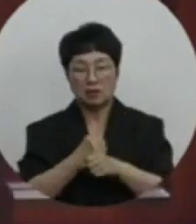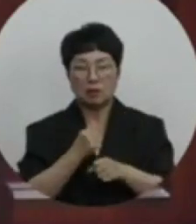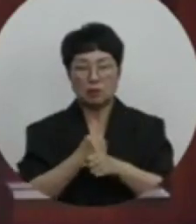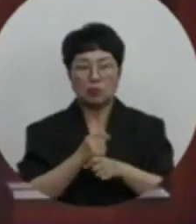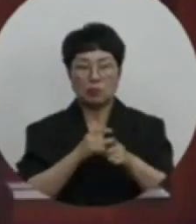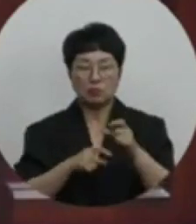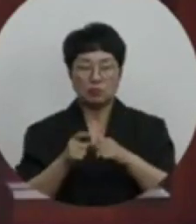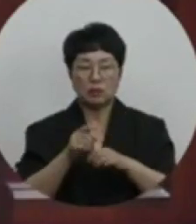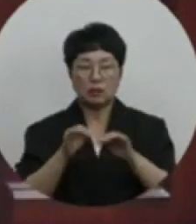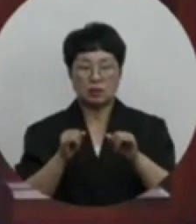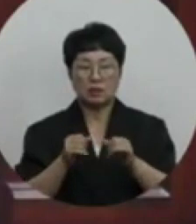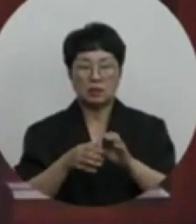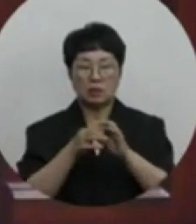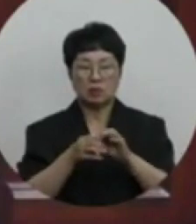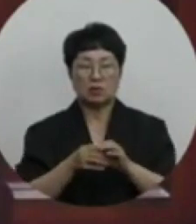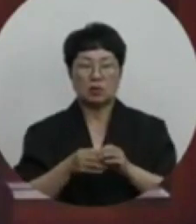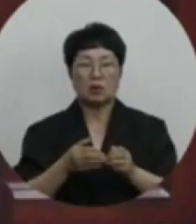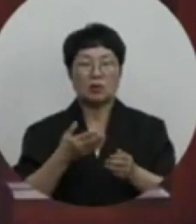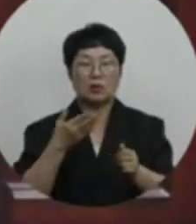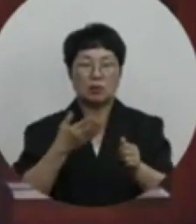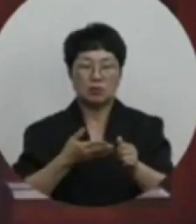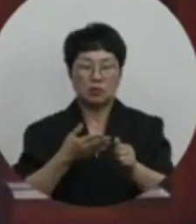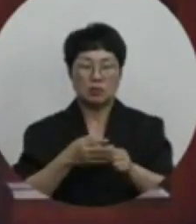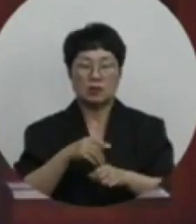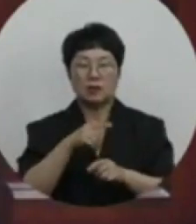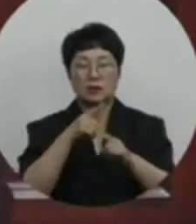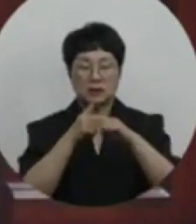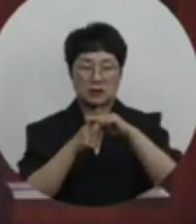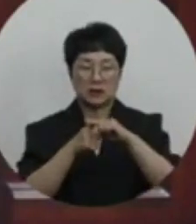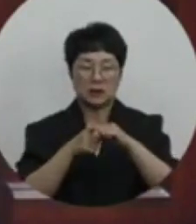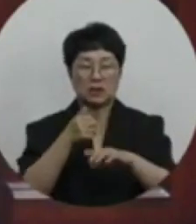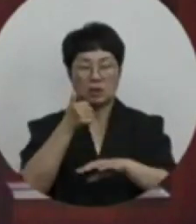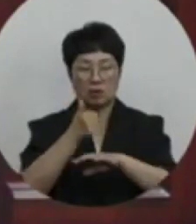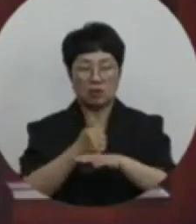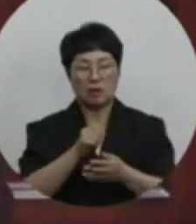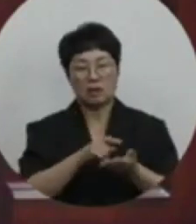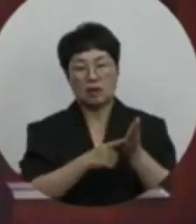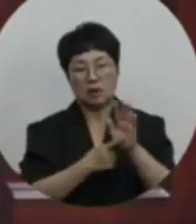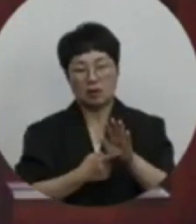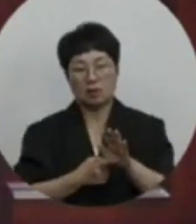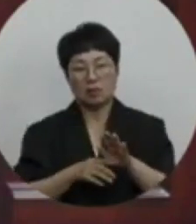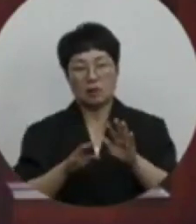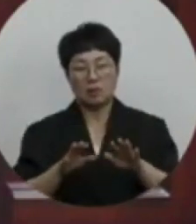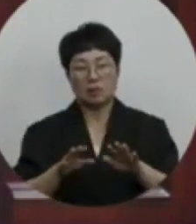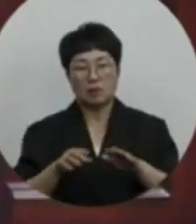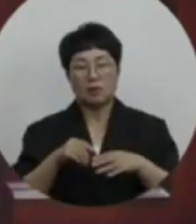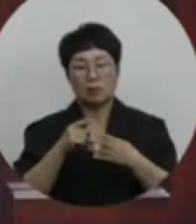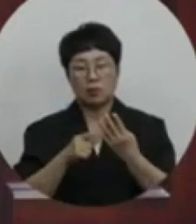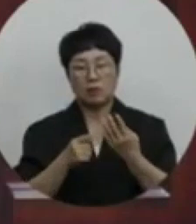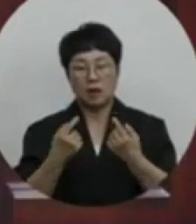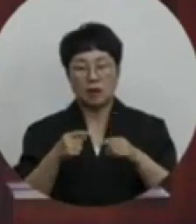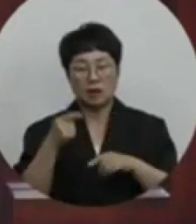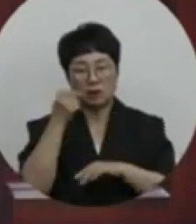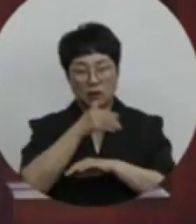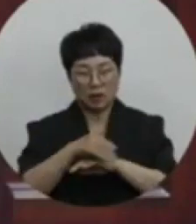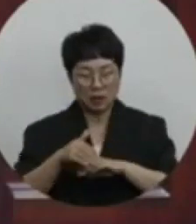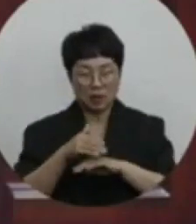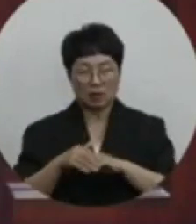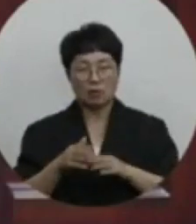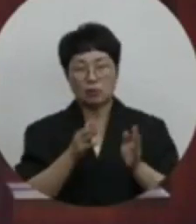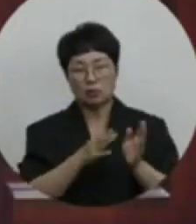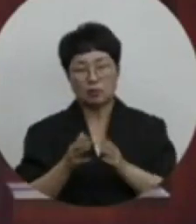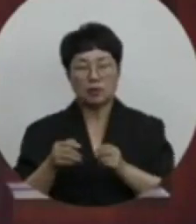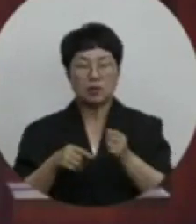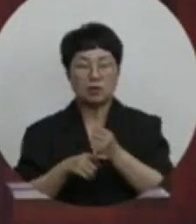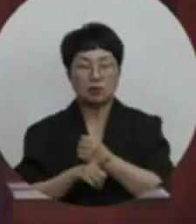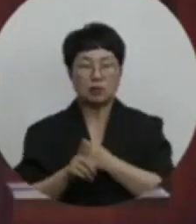추가적으로 연결 요청도 한 긍정적인 결과가 나왔습니다. 본 의원이 이러한 프로그램을 함께 기획하고 준비한